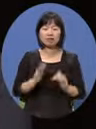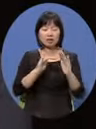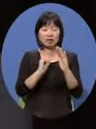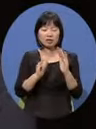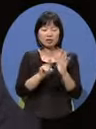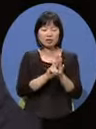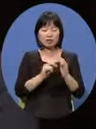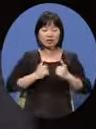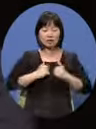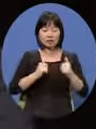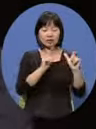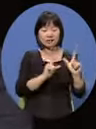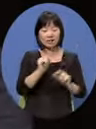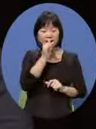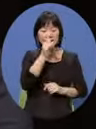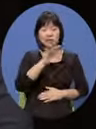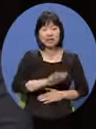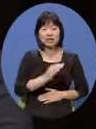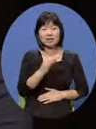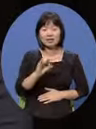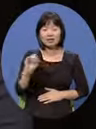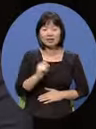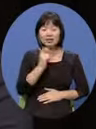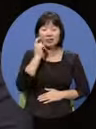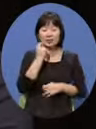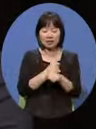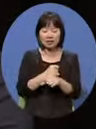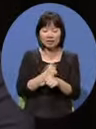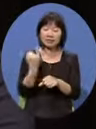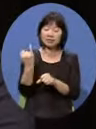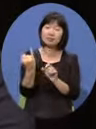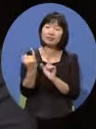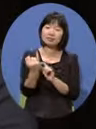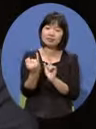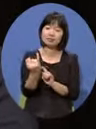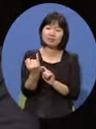가족을 위해 열심히 살았지만 인정받지 못했다는 주희 씨.